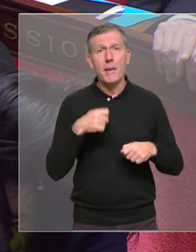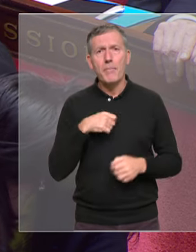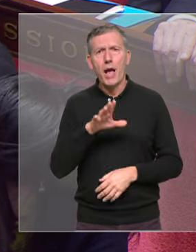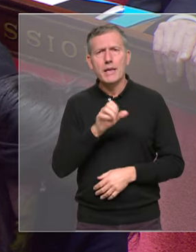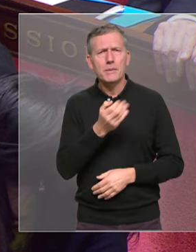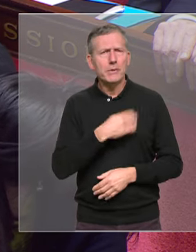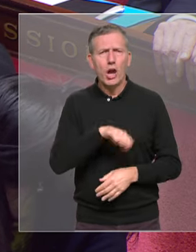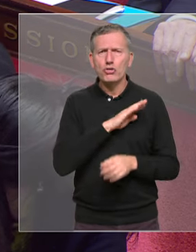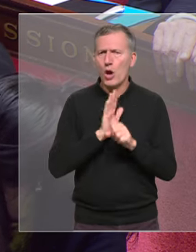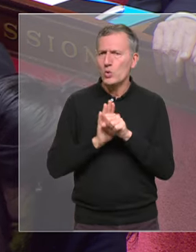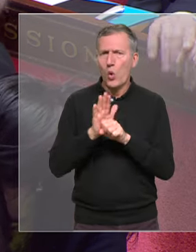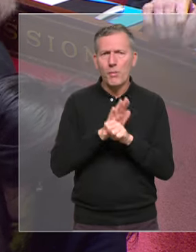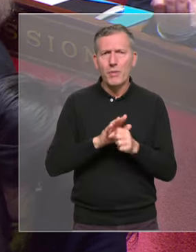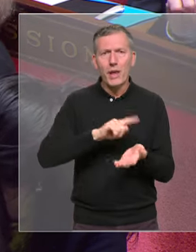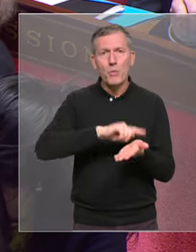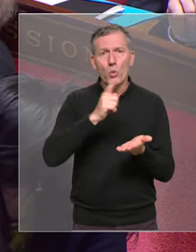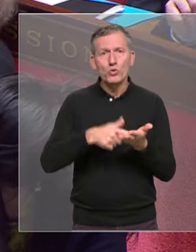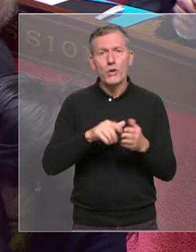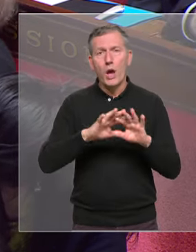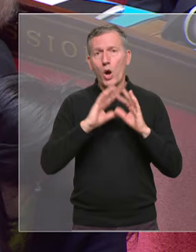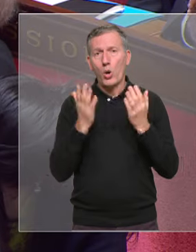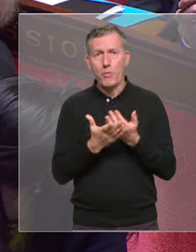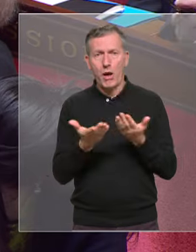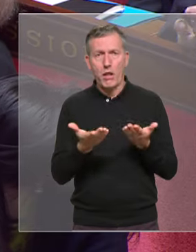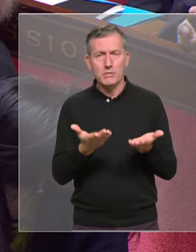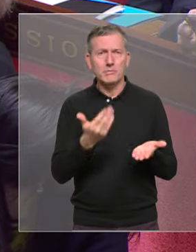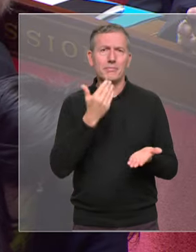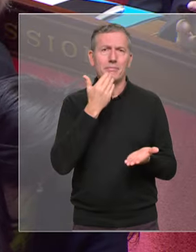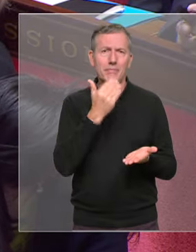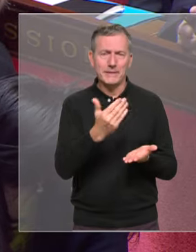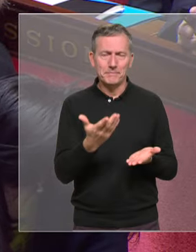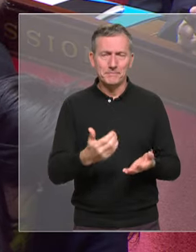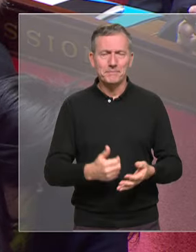totalement dans le budget global de mise à l'abri. Je vous remercie.